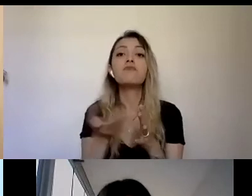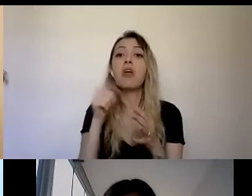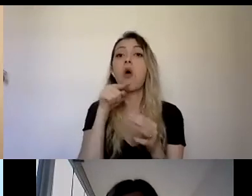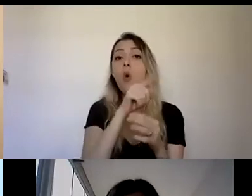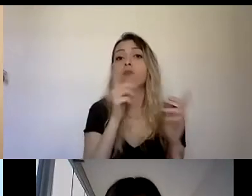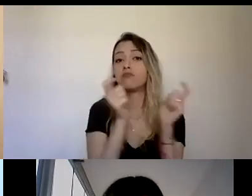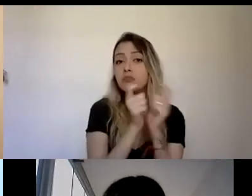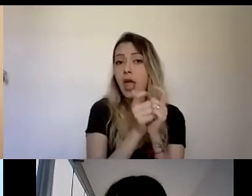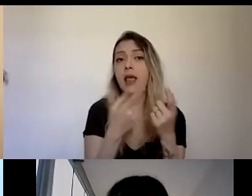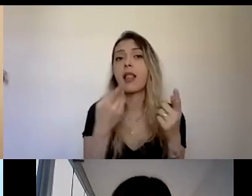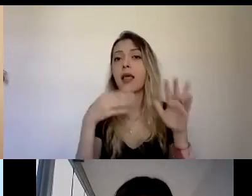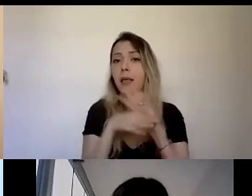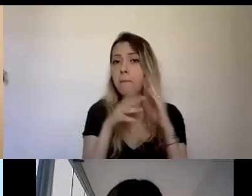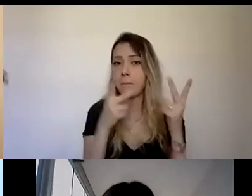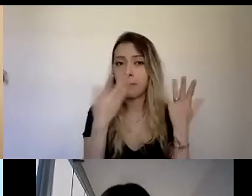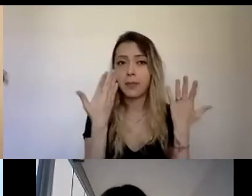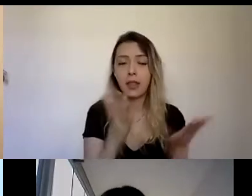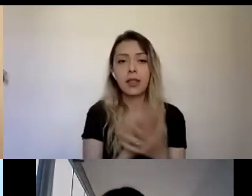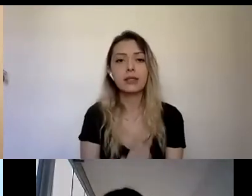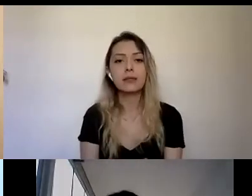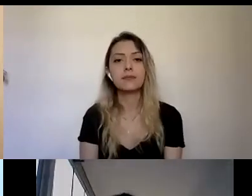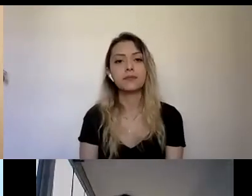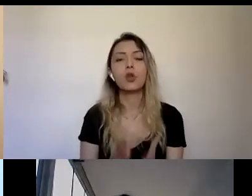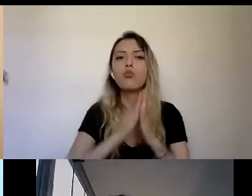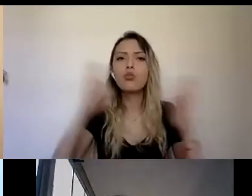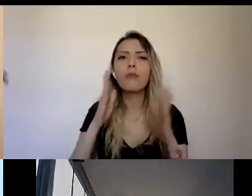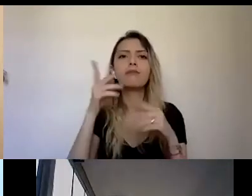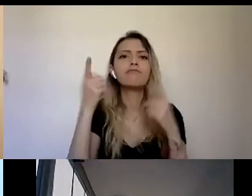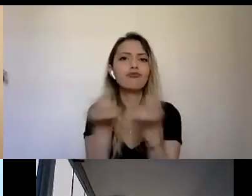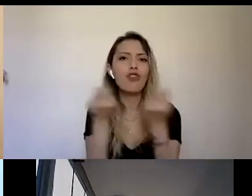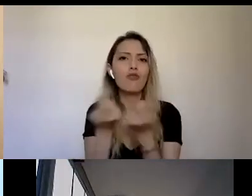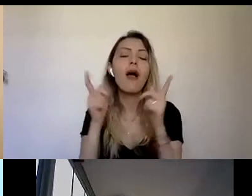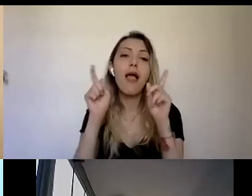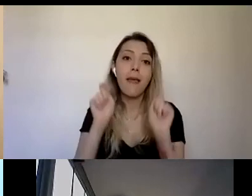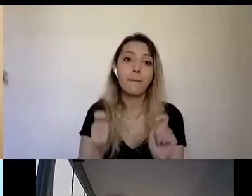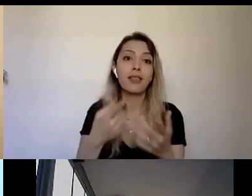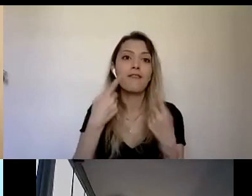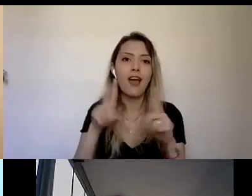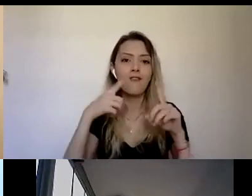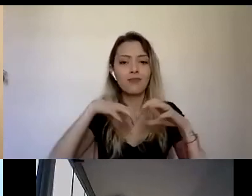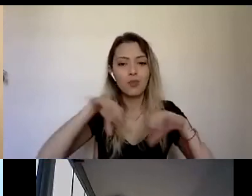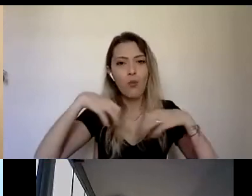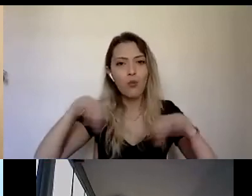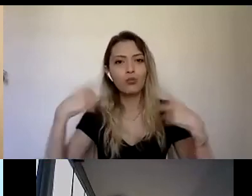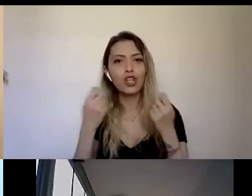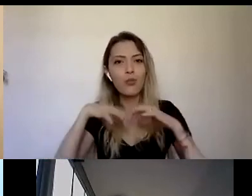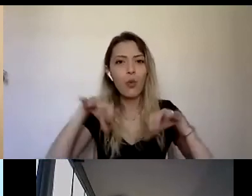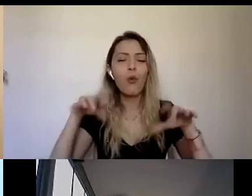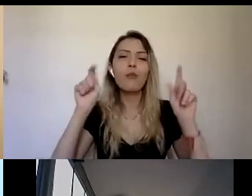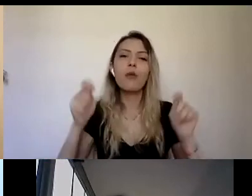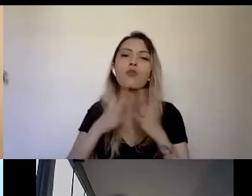büyük çalışmanın, bir büyük izleme çalışmasının farklı unsurlarını üstlenerek büyük bir çalışmayı